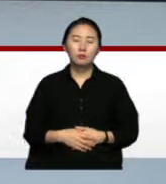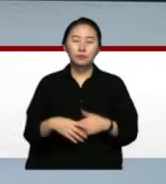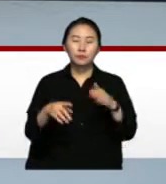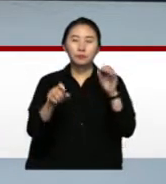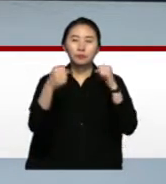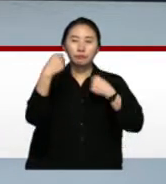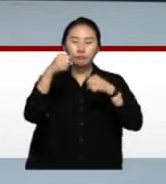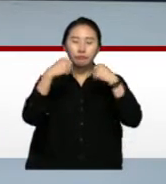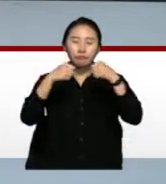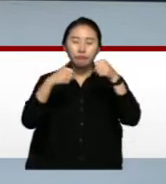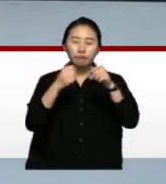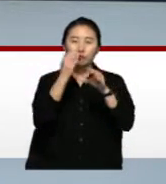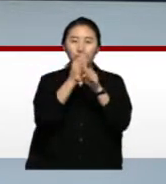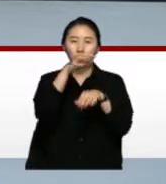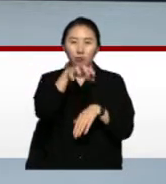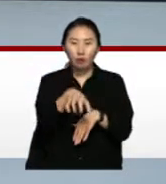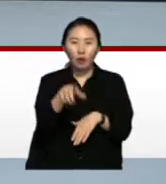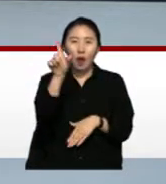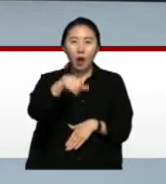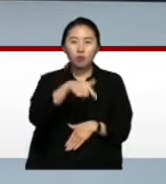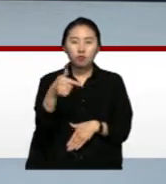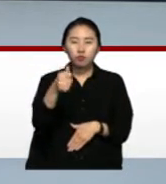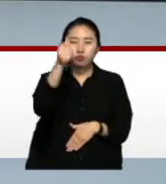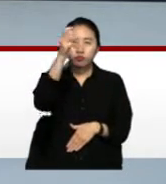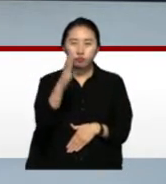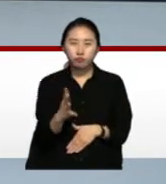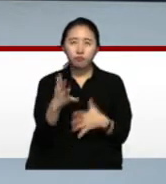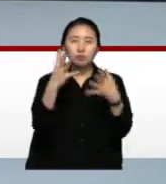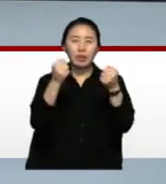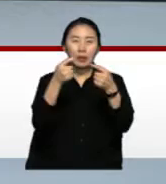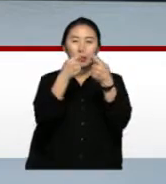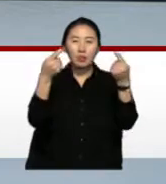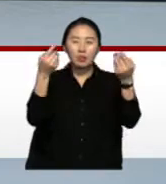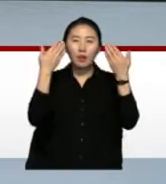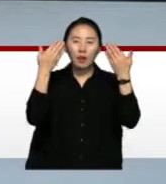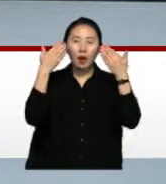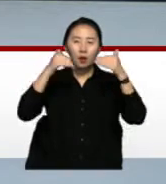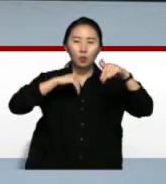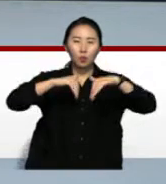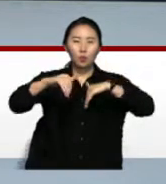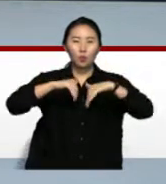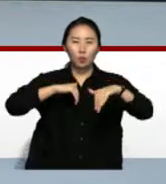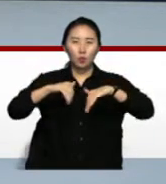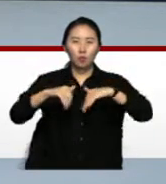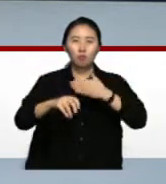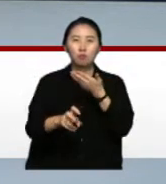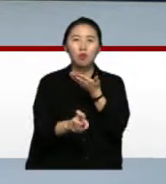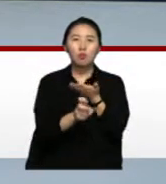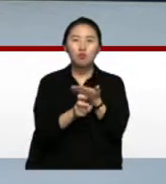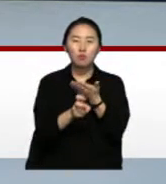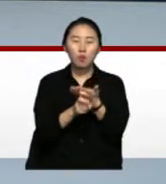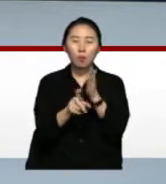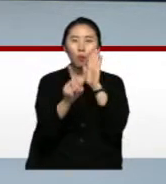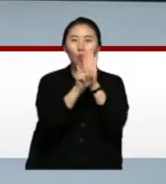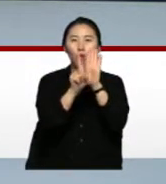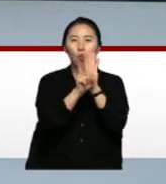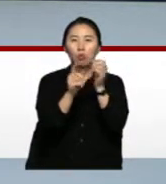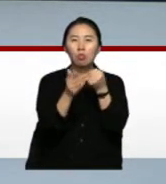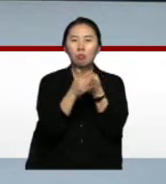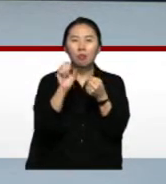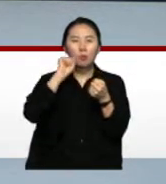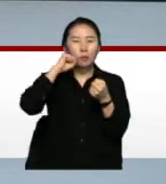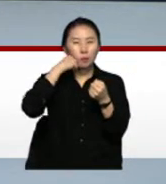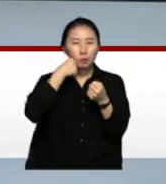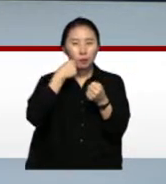공연의 메카답게 하루에도 수많은 공연이 펼쳐지는 대학로. 그런데 이 대학로가 불법 공연 광고물로 몸살을